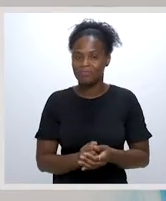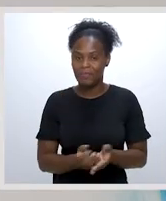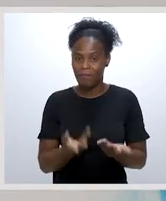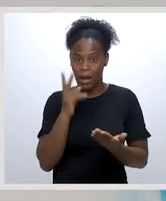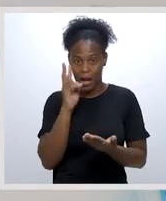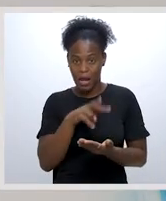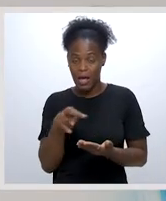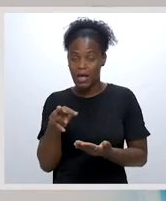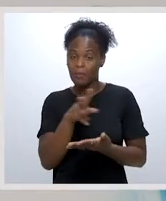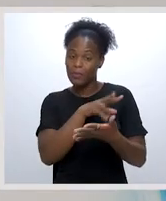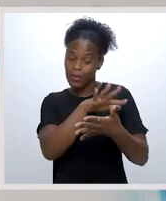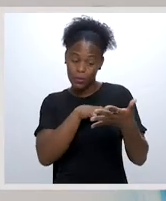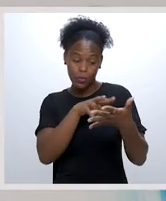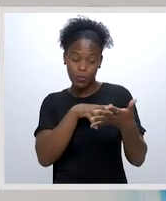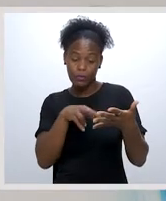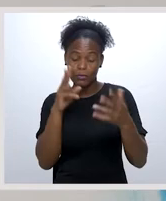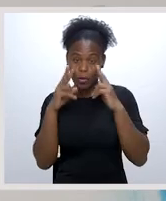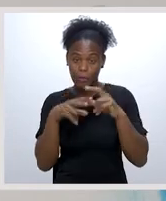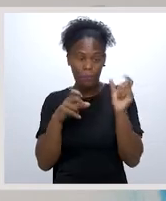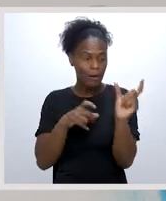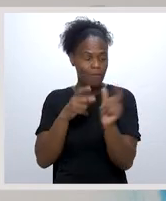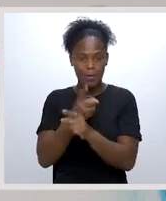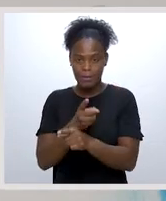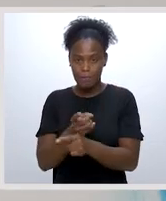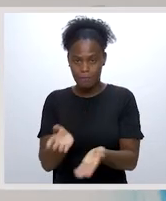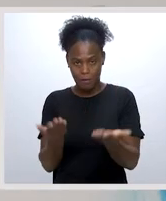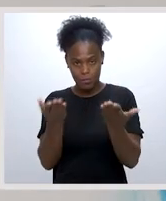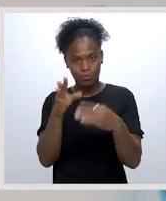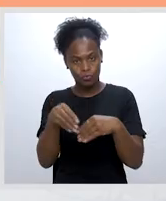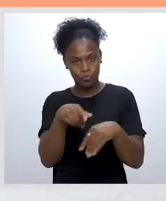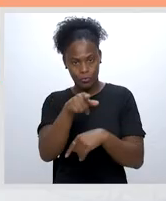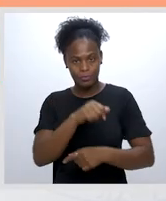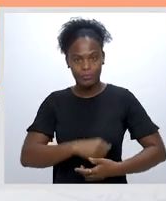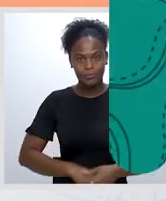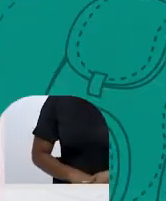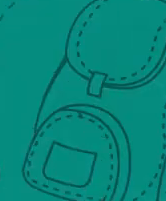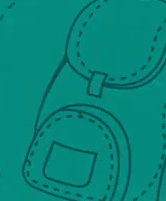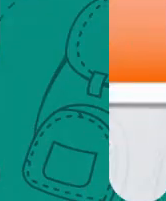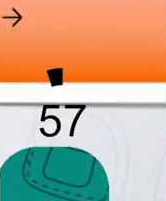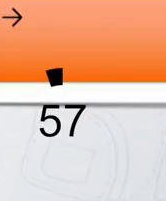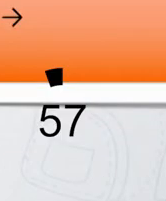le texte et trouve les mots équivalents. À toi de jouer.